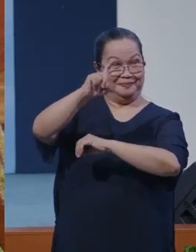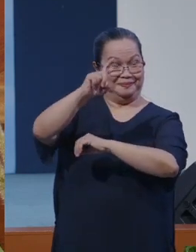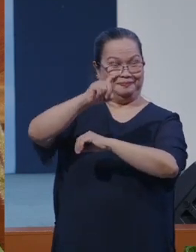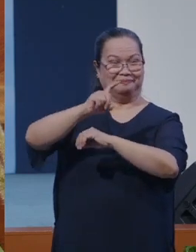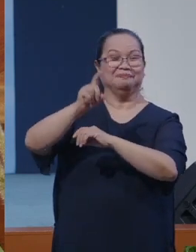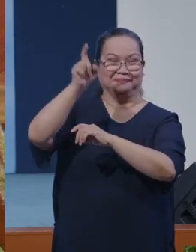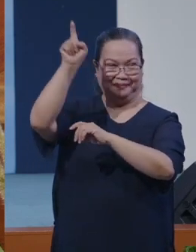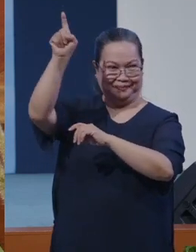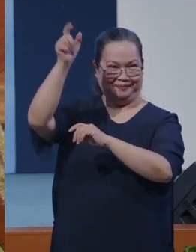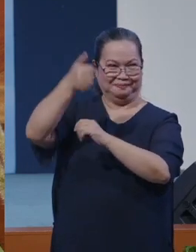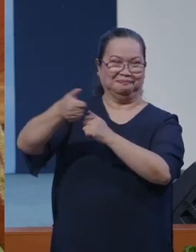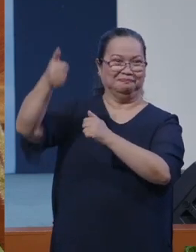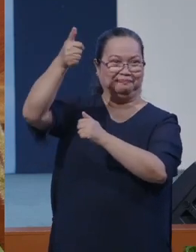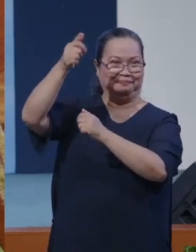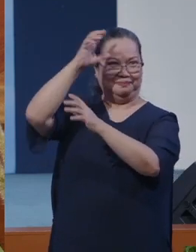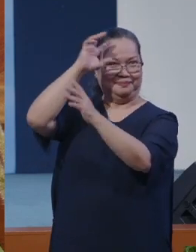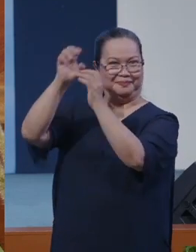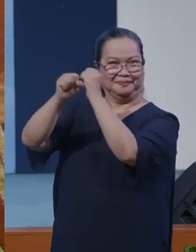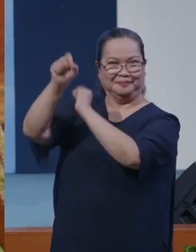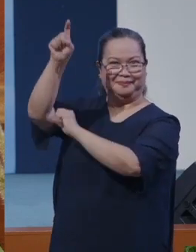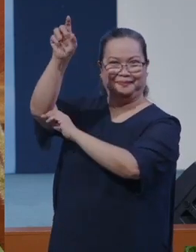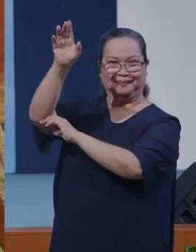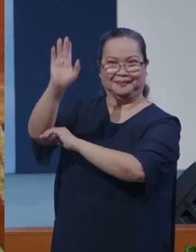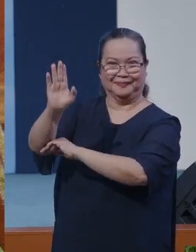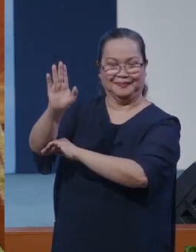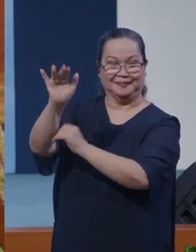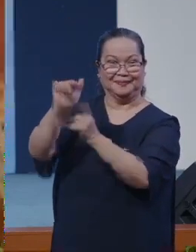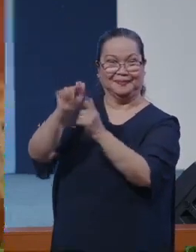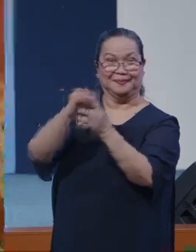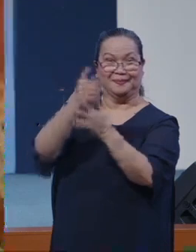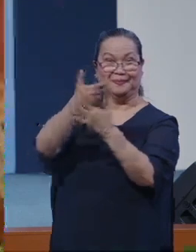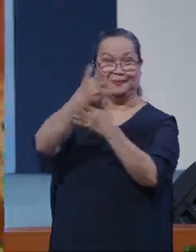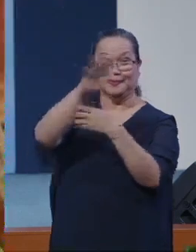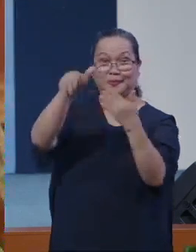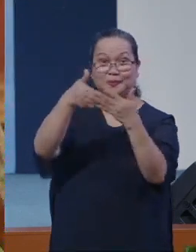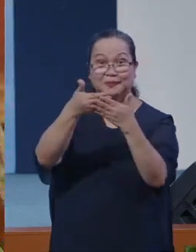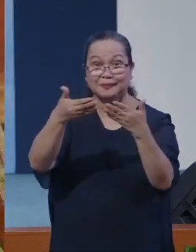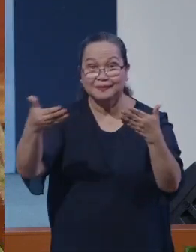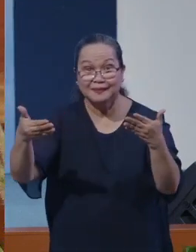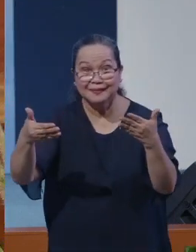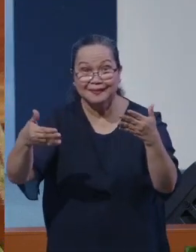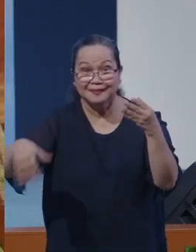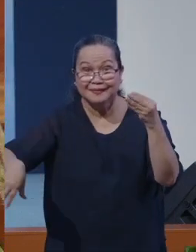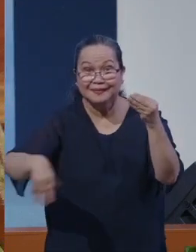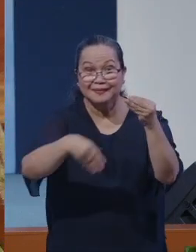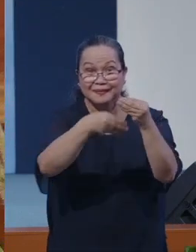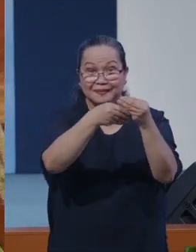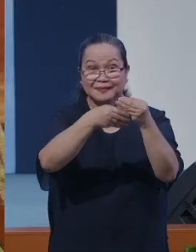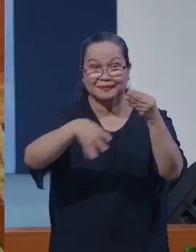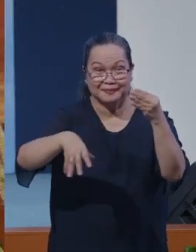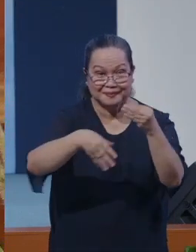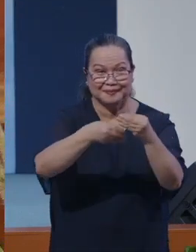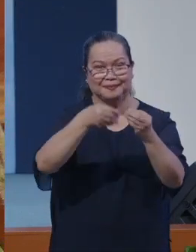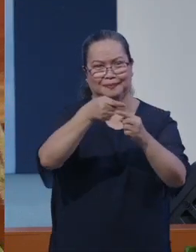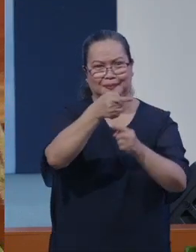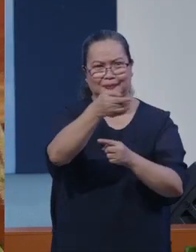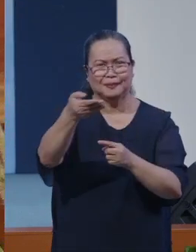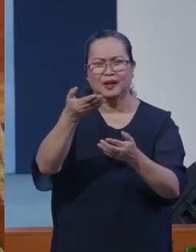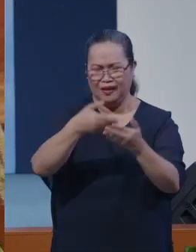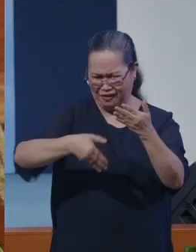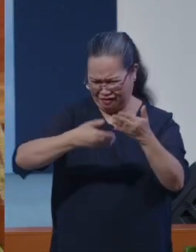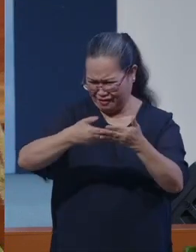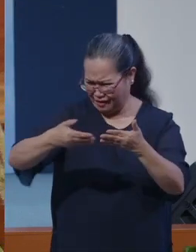siya ang dapat nating panampalatayanan. And then all these things, sabi niya, will be added unto you. Anong